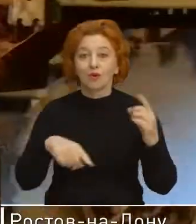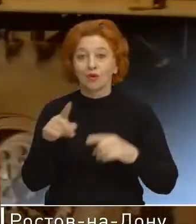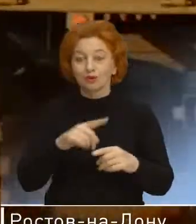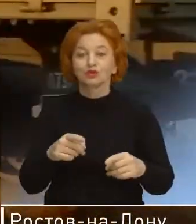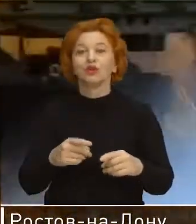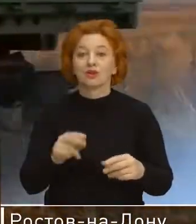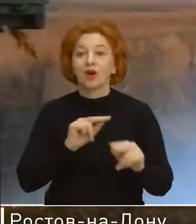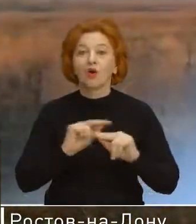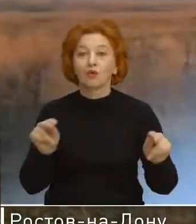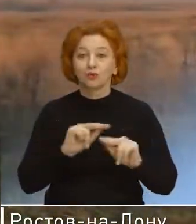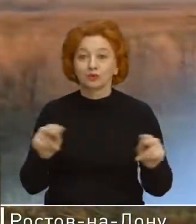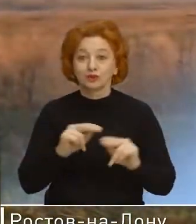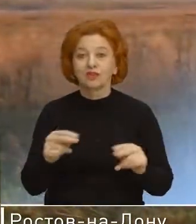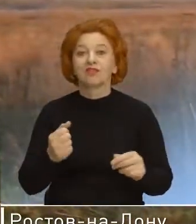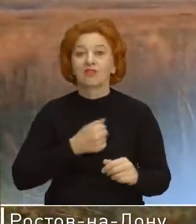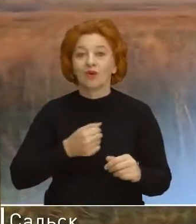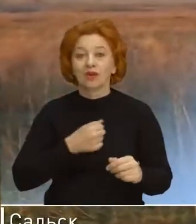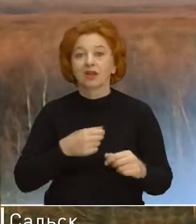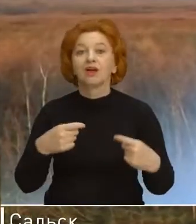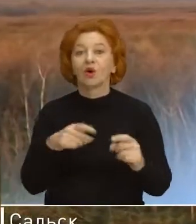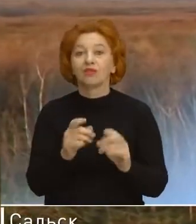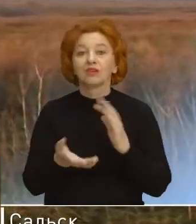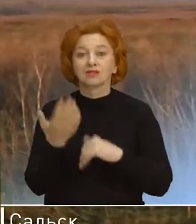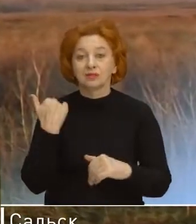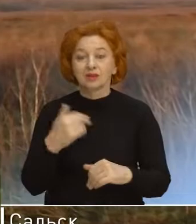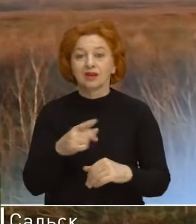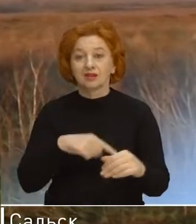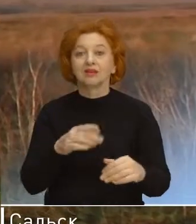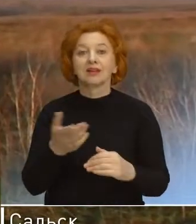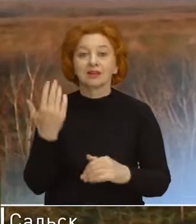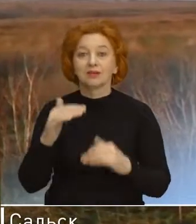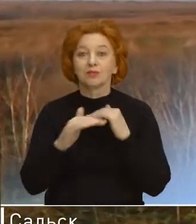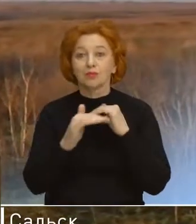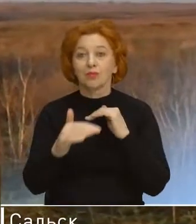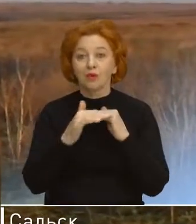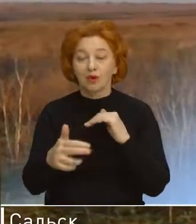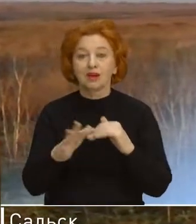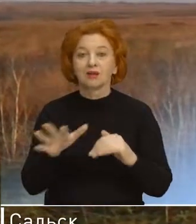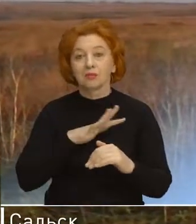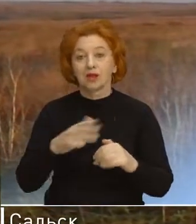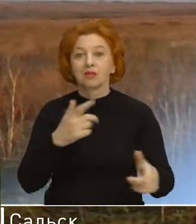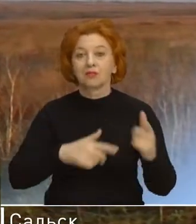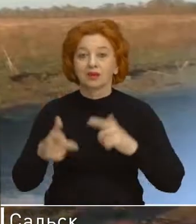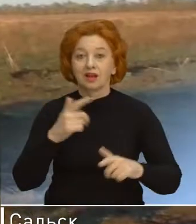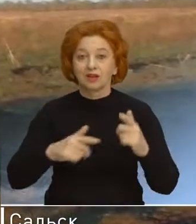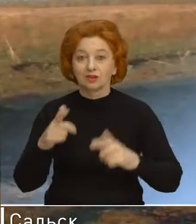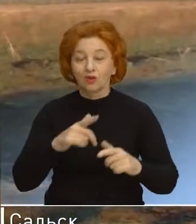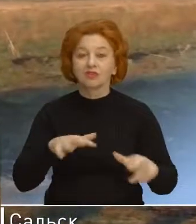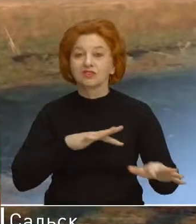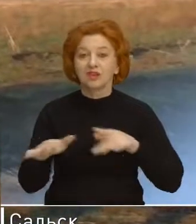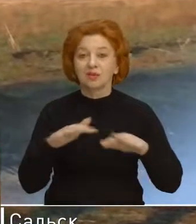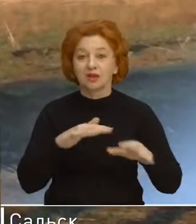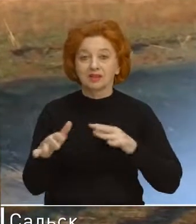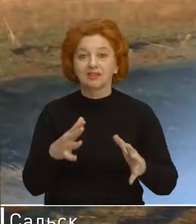четко продемонстрировали военные конфликты последних лет. На полигоне Кадамовский гвардейцы танкового полка во взаимодействии